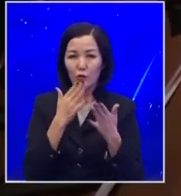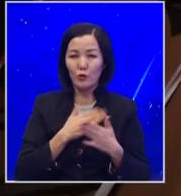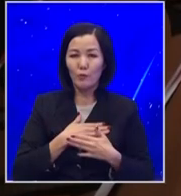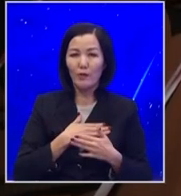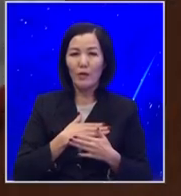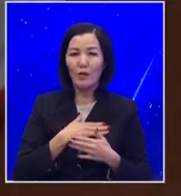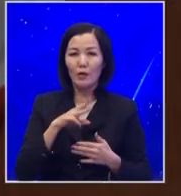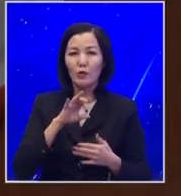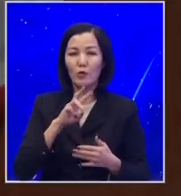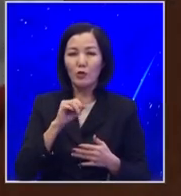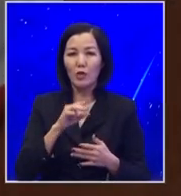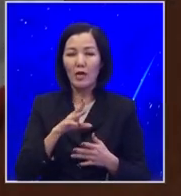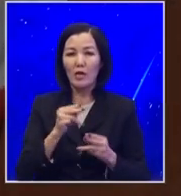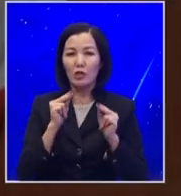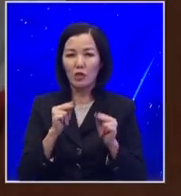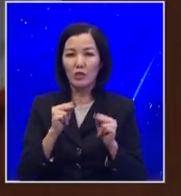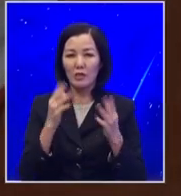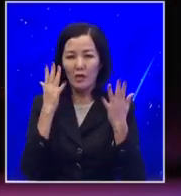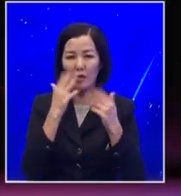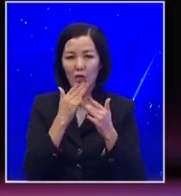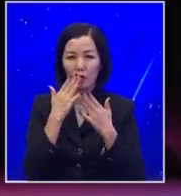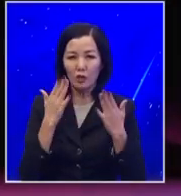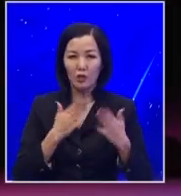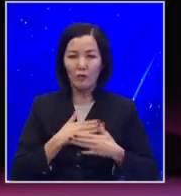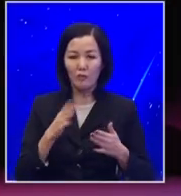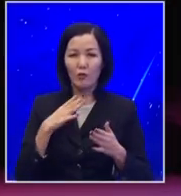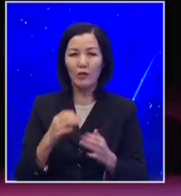аруға шексіз ғашық болады.